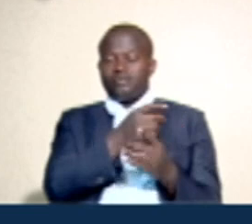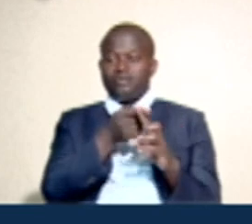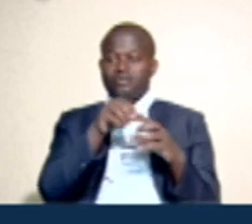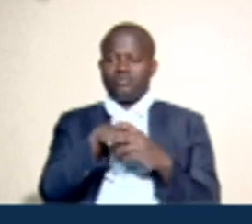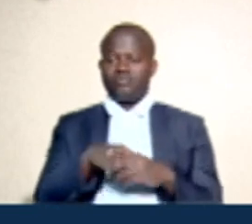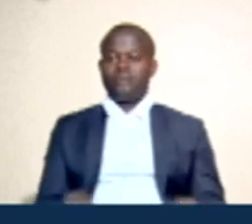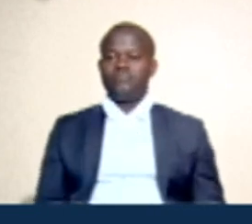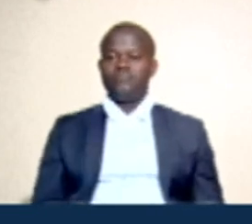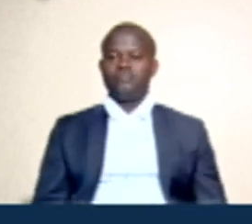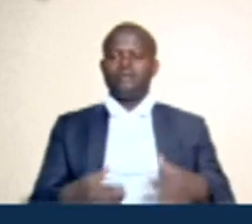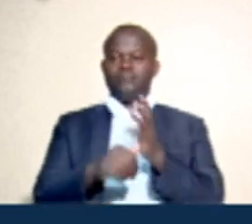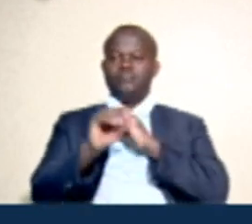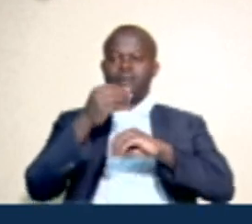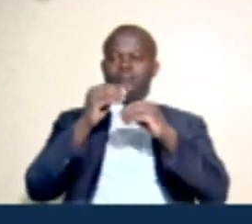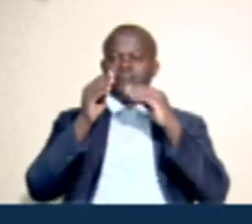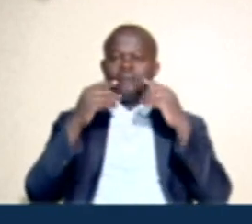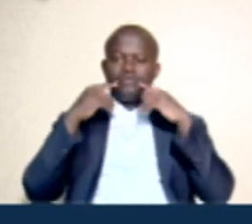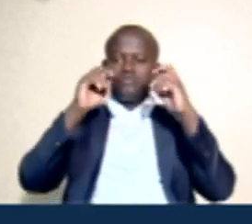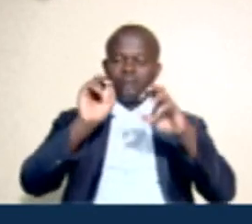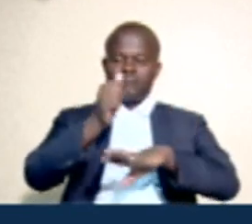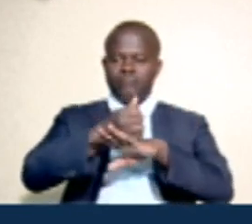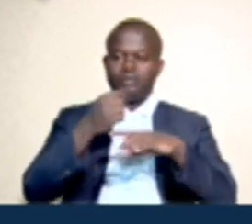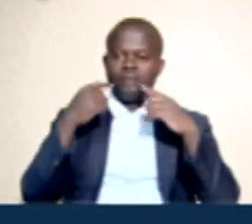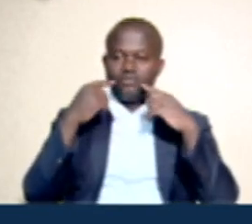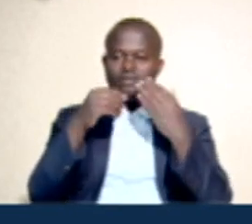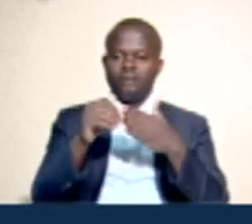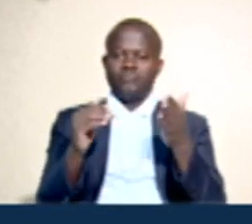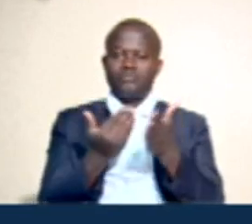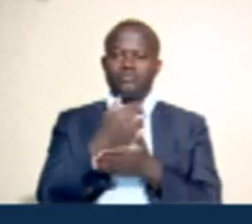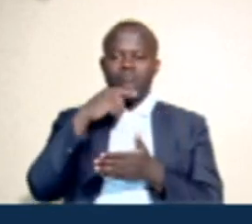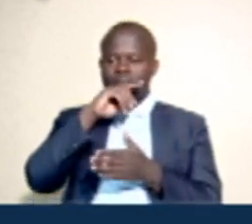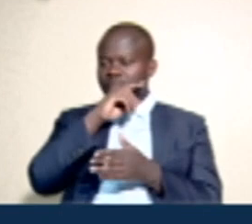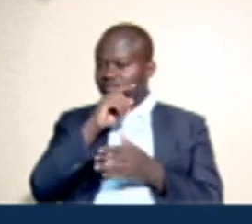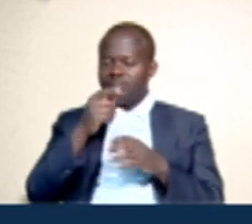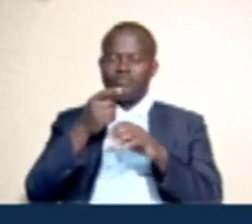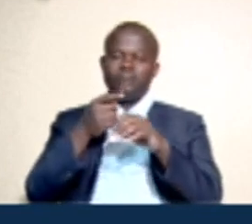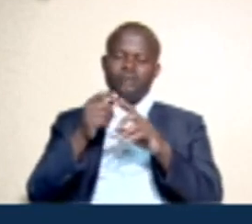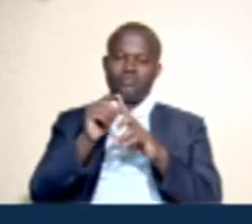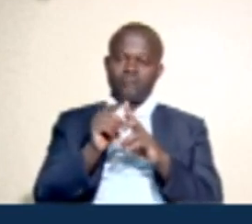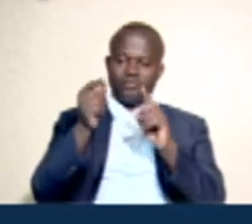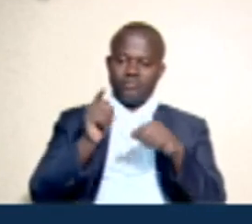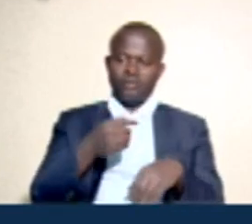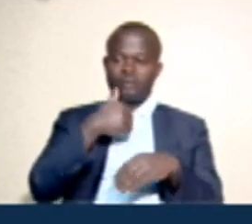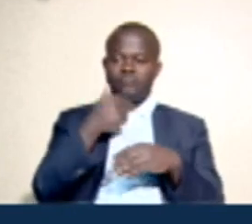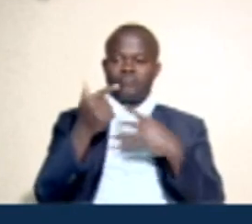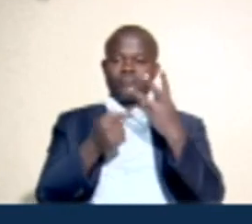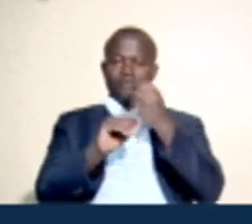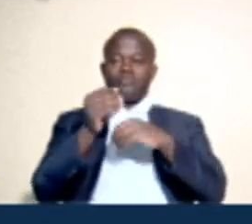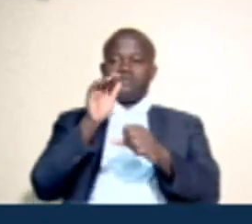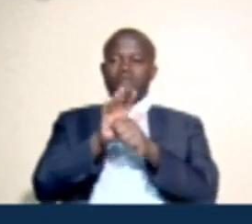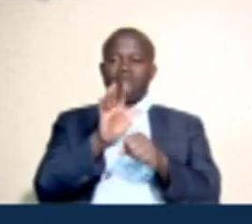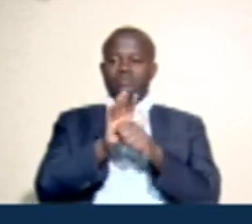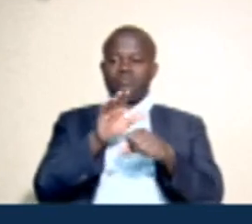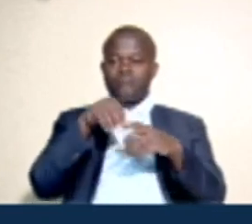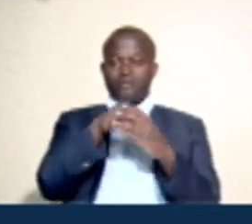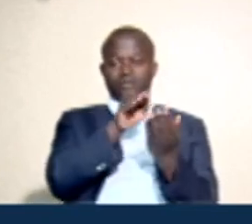avanamo. Ku kibazo cy'abacuruzi bavuga ko itangazo rishyiraho ibiciro bishya bya kawunga, umuceri n'ibirayi byasanze bafite ibyo bicuruzwa byinshi